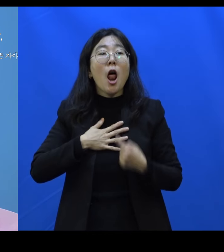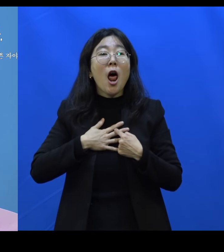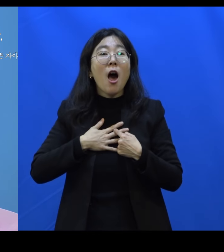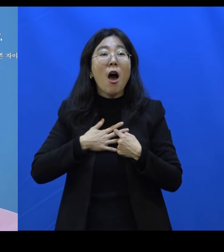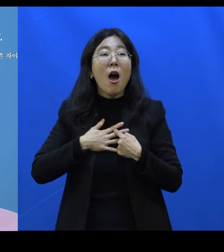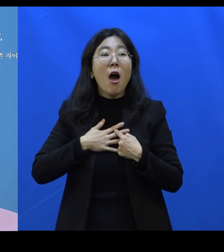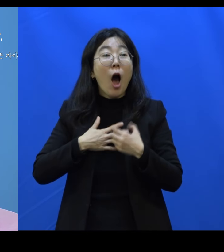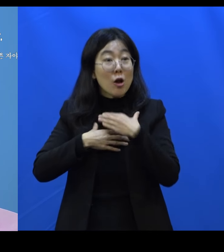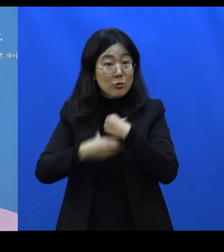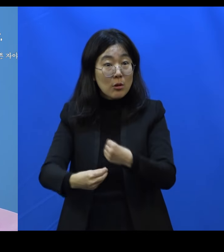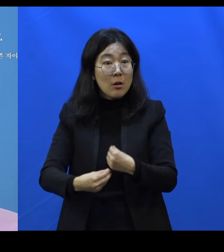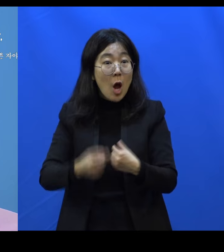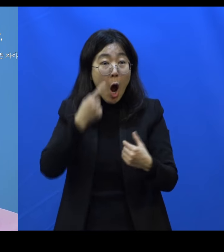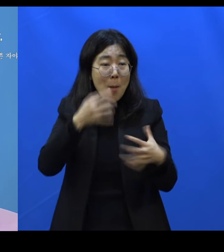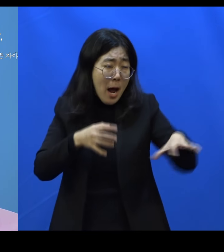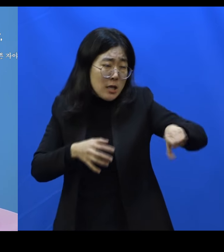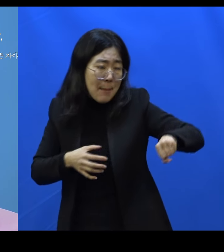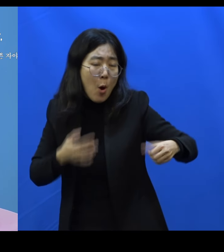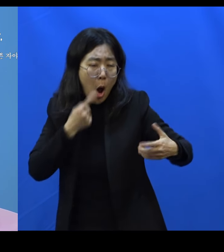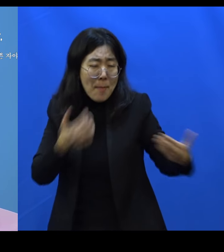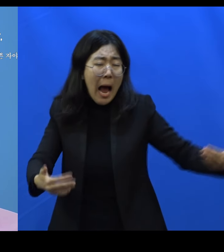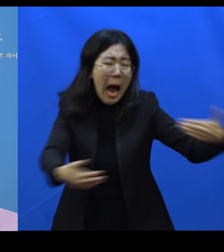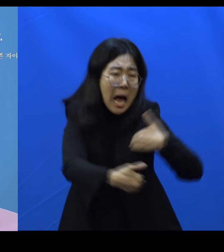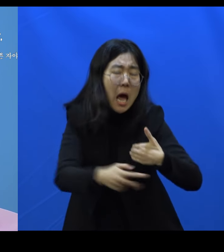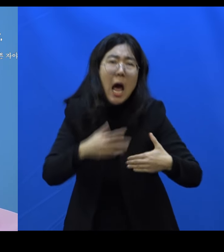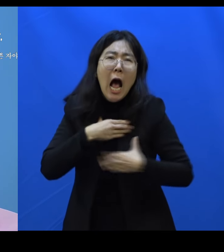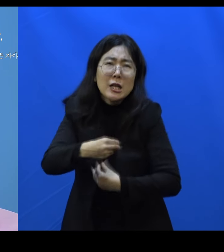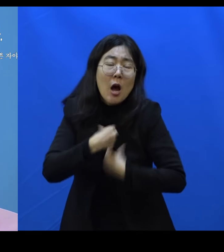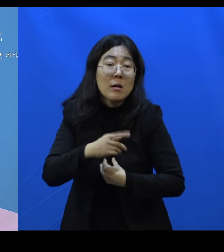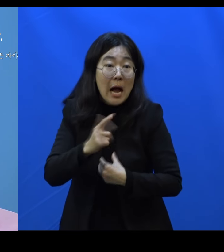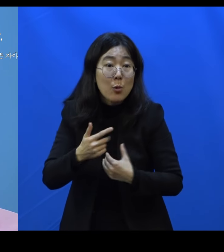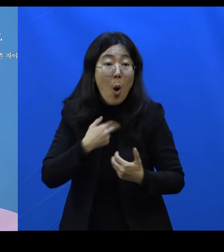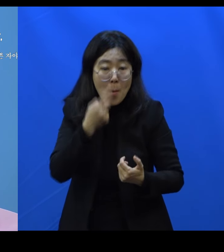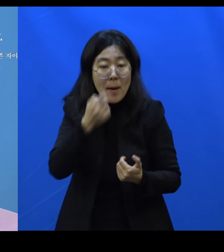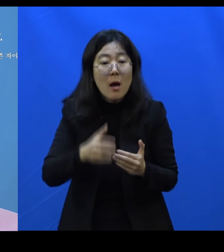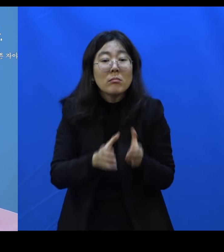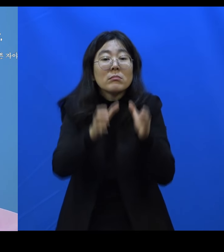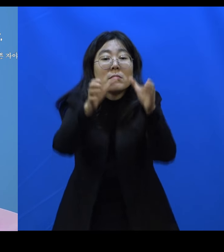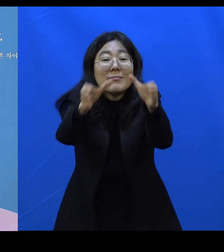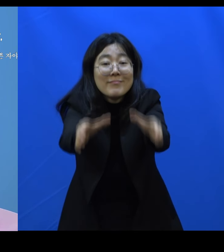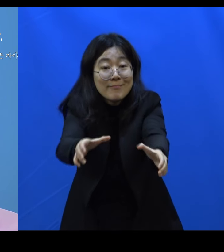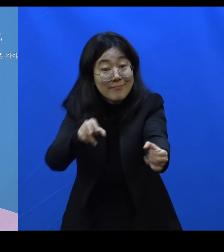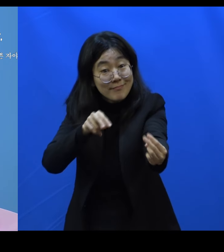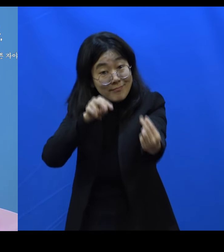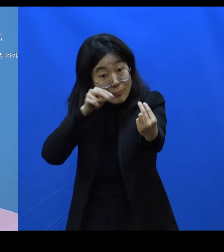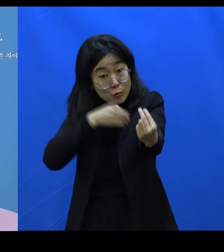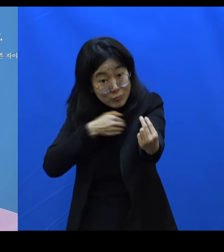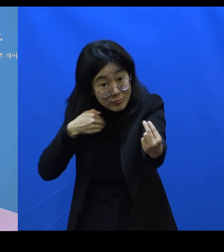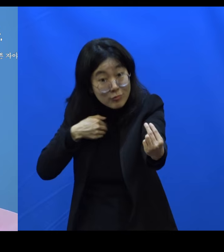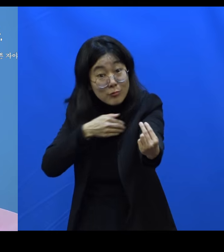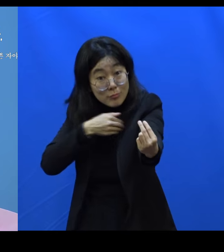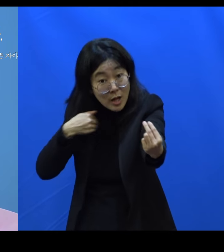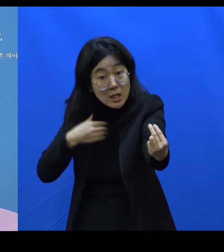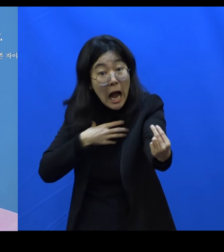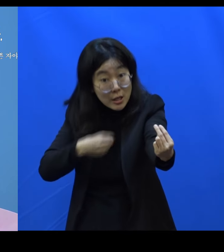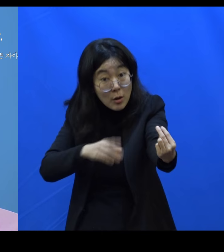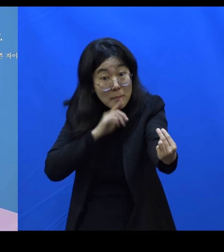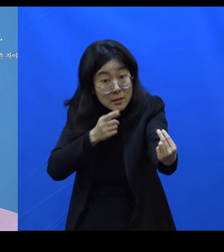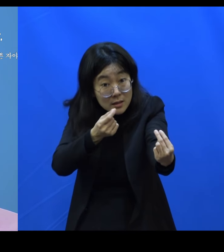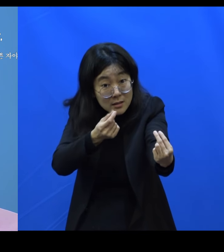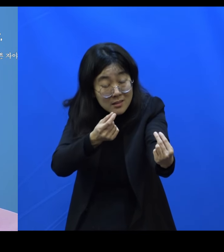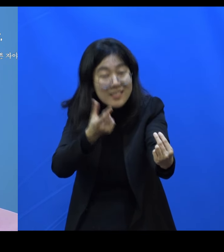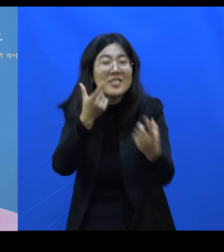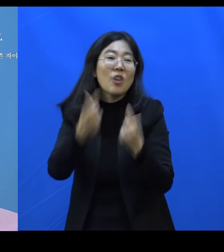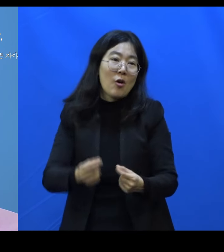여러분, 우리는 하나님의 사랑을 받는 자들이에요. 하나님 우리를 사랑하세요. 우리는 하나님의 사랑을 너무 많이